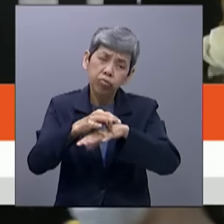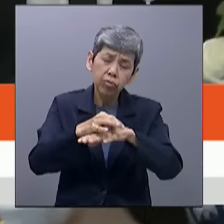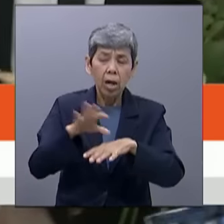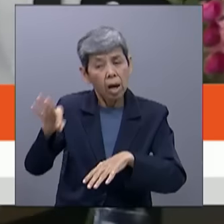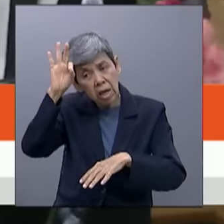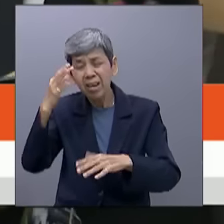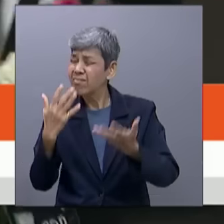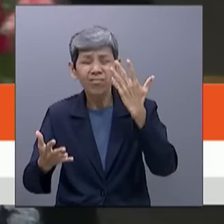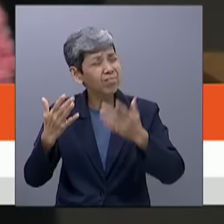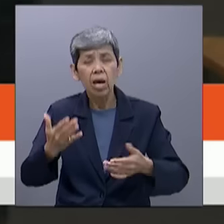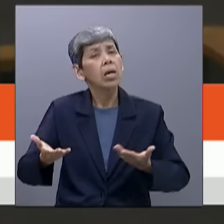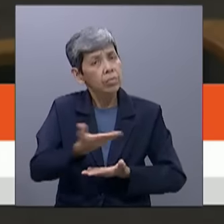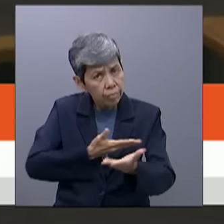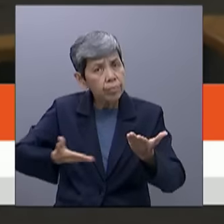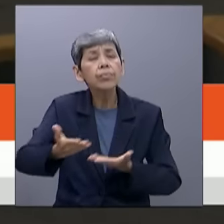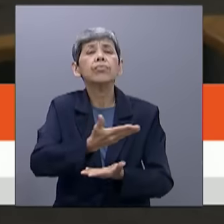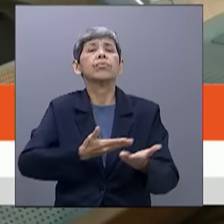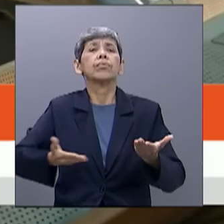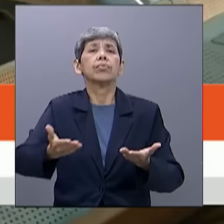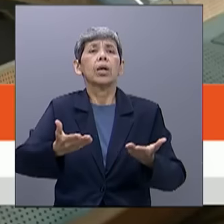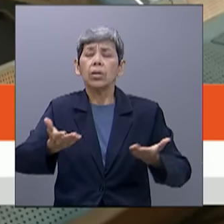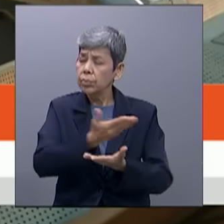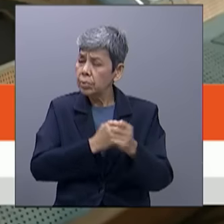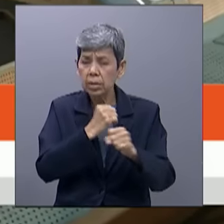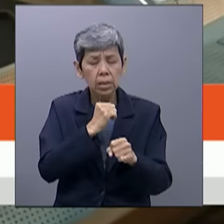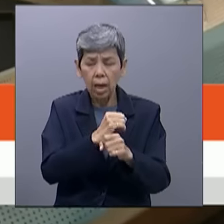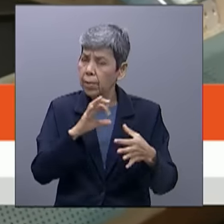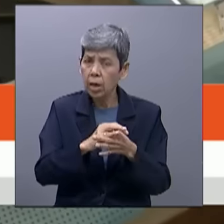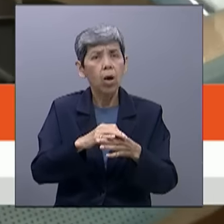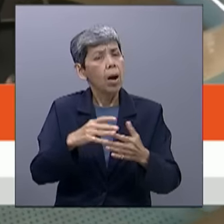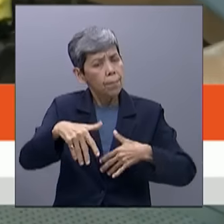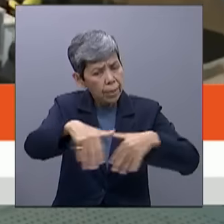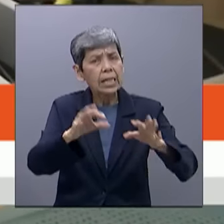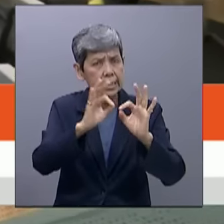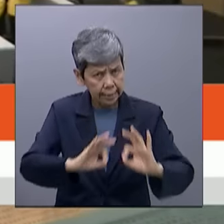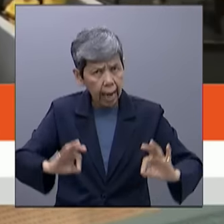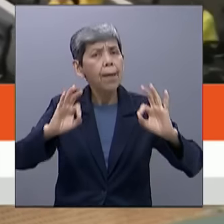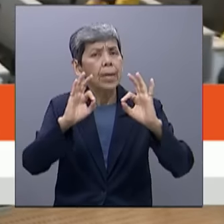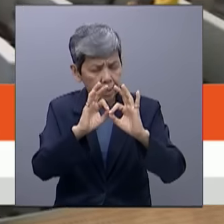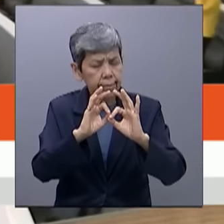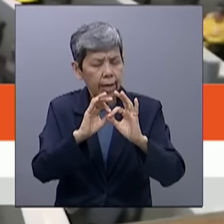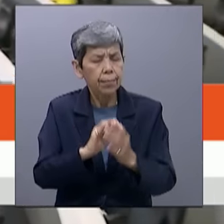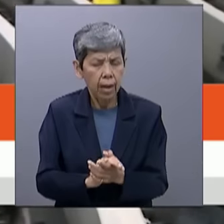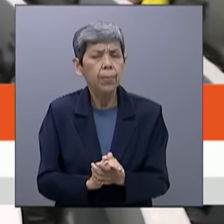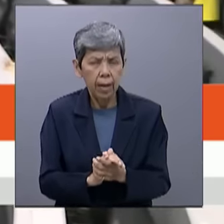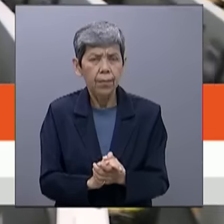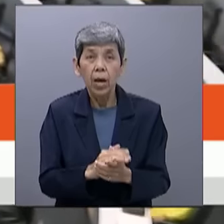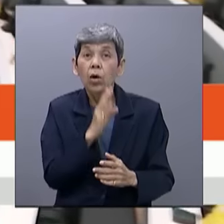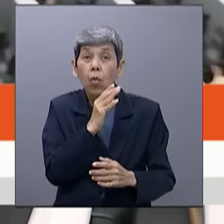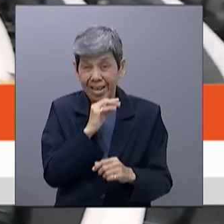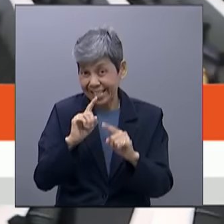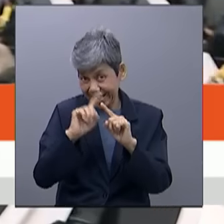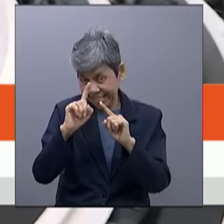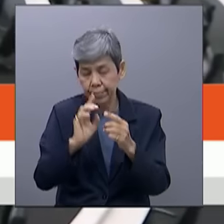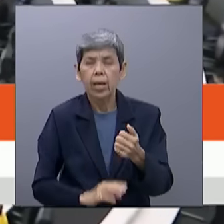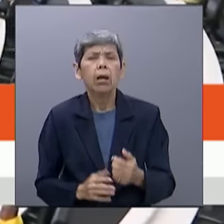จากการเลือกตั้งยังไงก็แล้วแต่มันเอาประโยชน์ของประเทศชาติประชาชนเป็นหลักนั่นดอกถ้าเรื่องที่หนึ่งเ